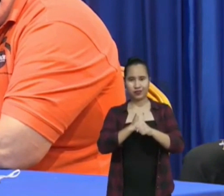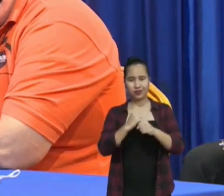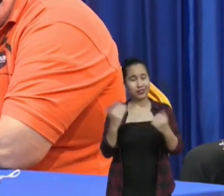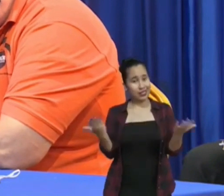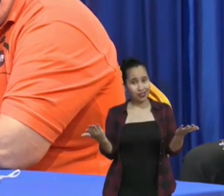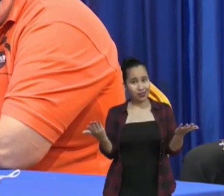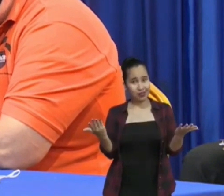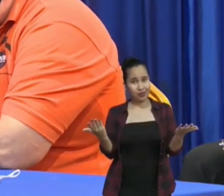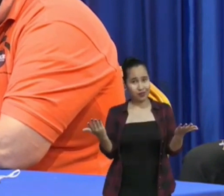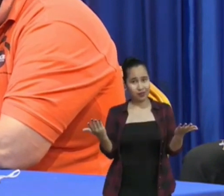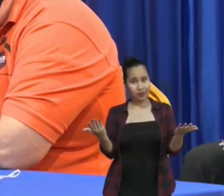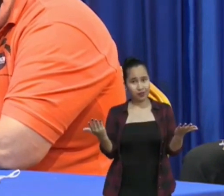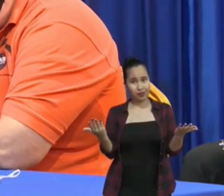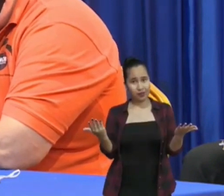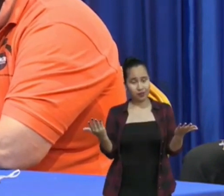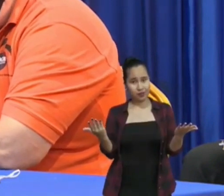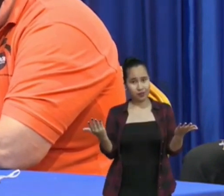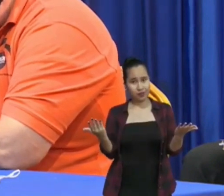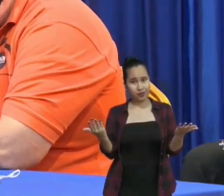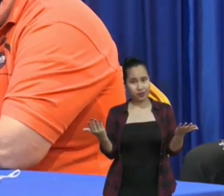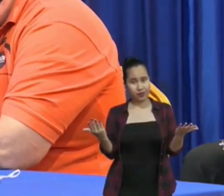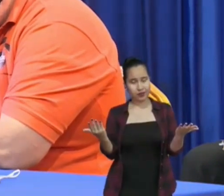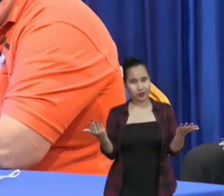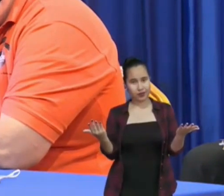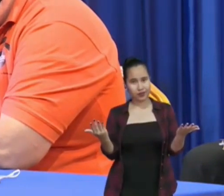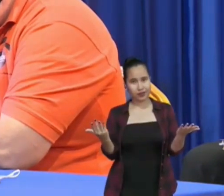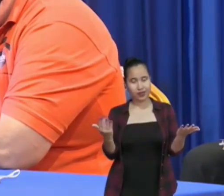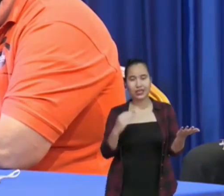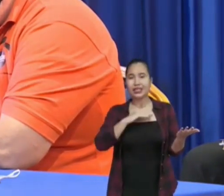Ja toch? Want dan wordt het God voor ons allen.